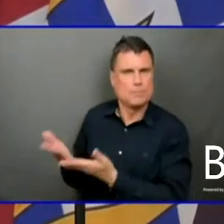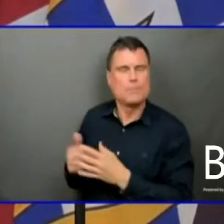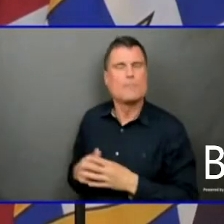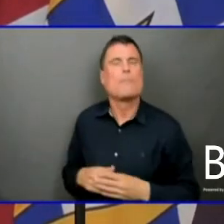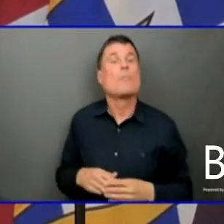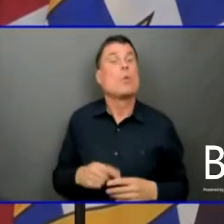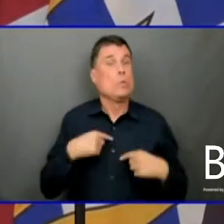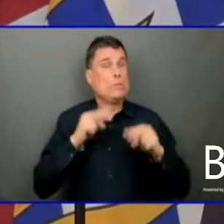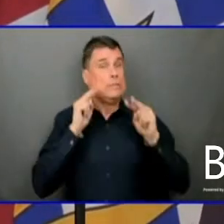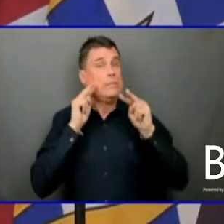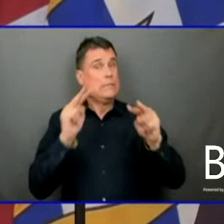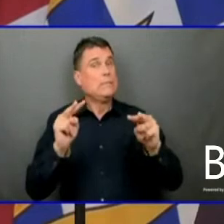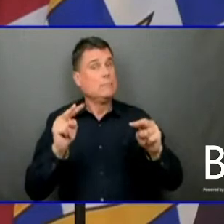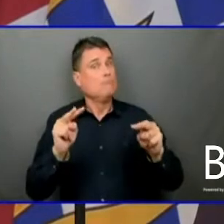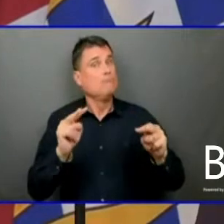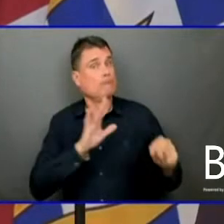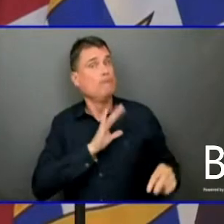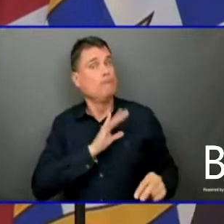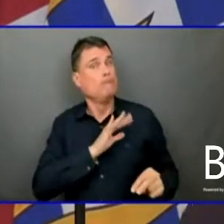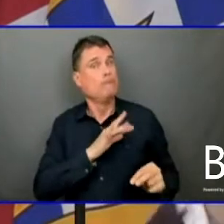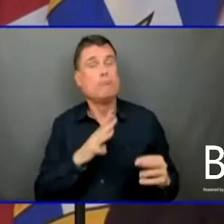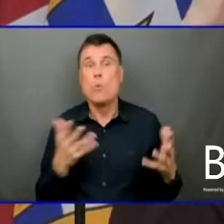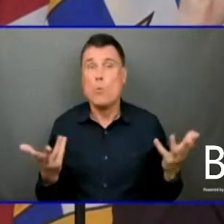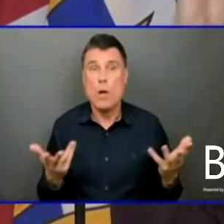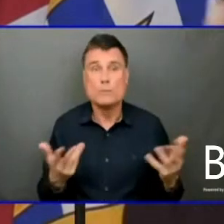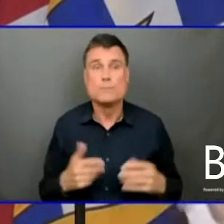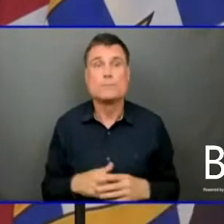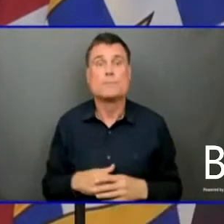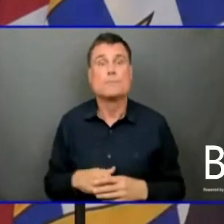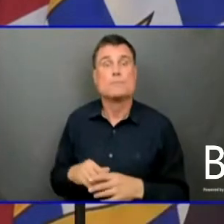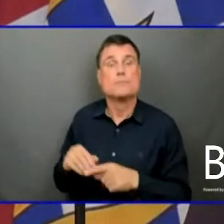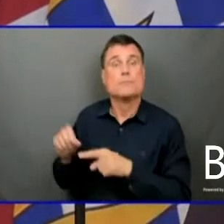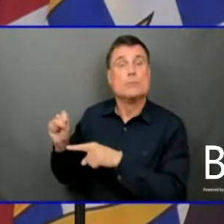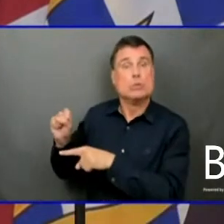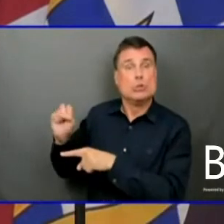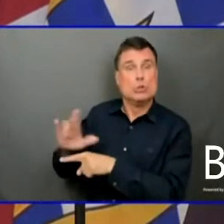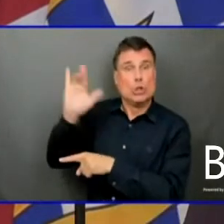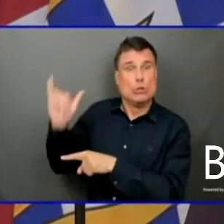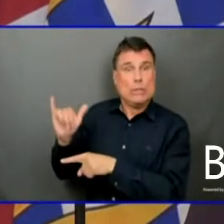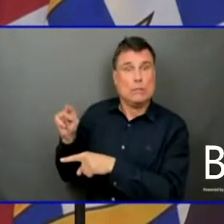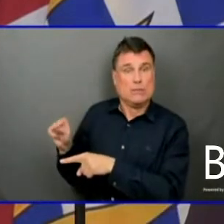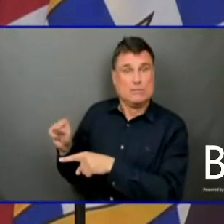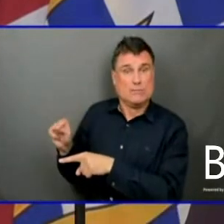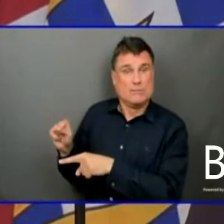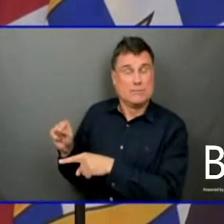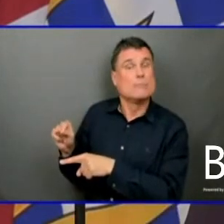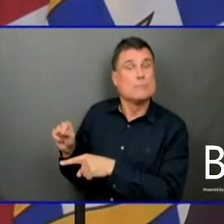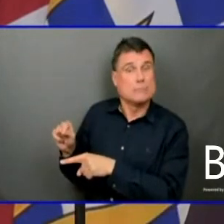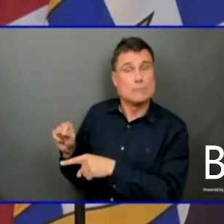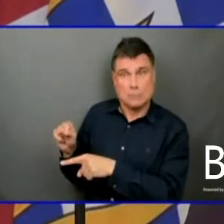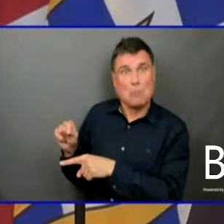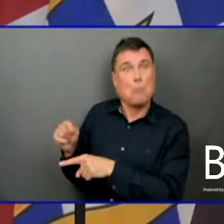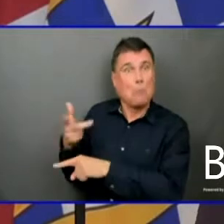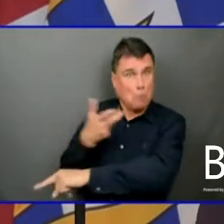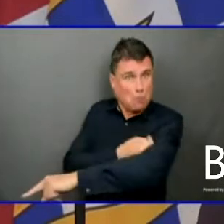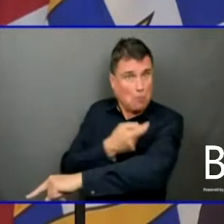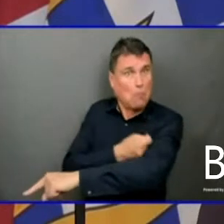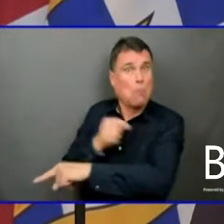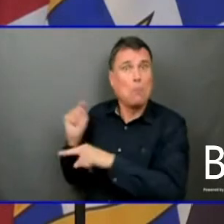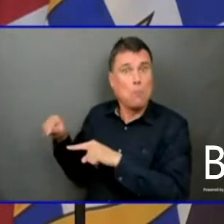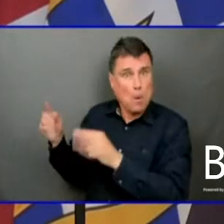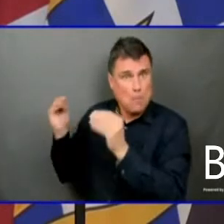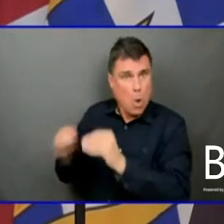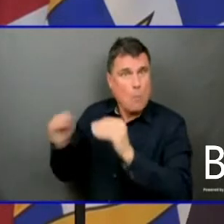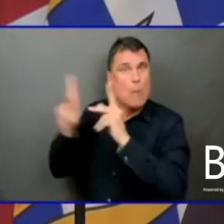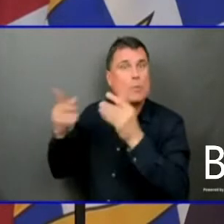疫苗的接种率基本上每个社区都会慢慢接近因为白石他解释了为什么看上去